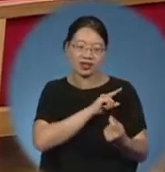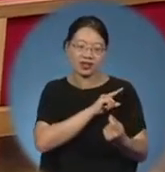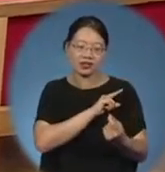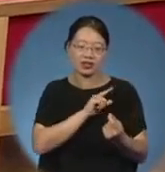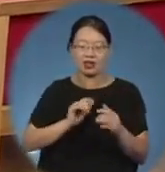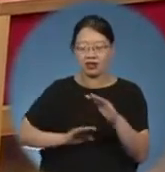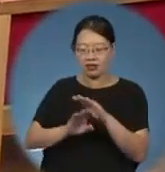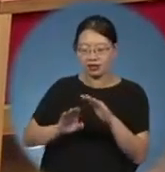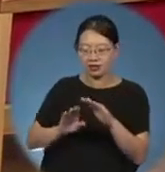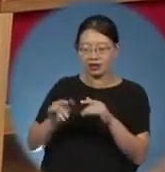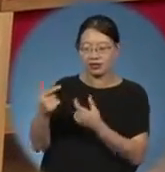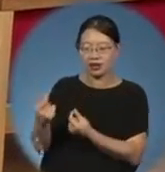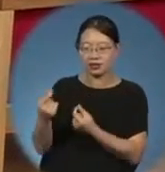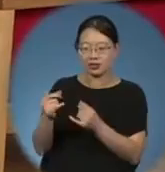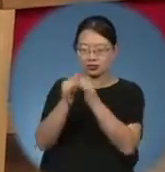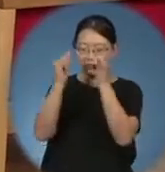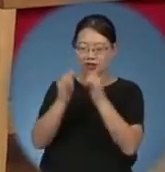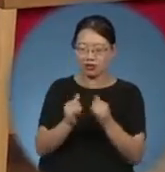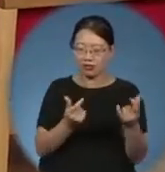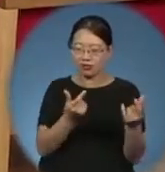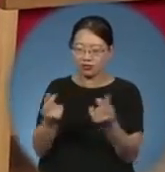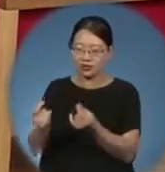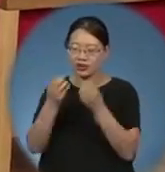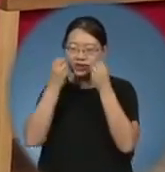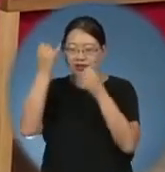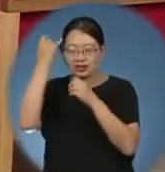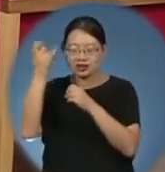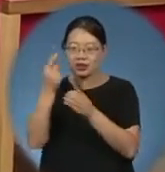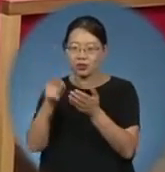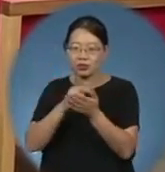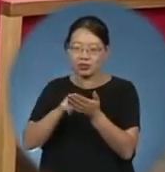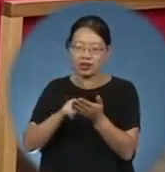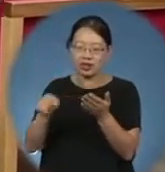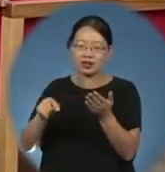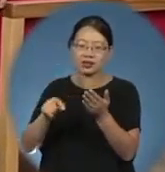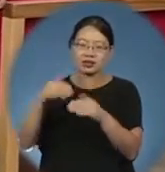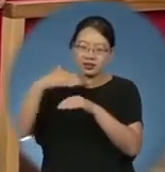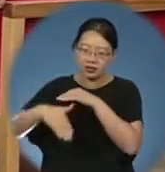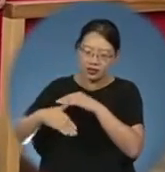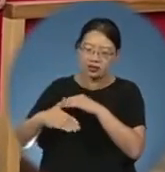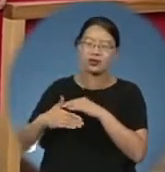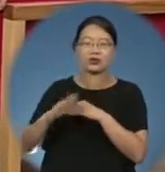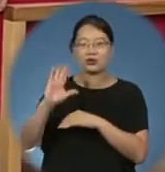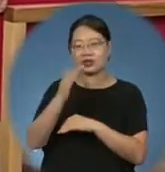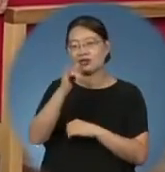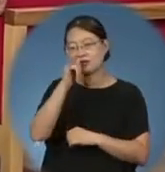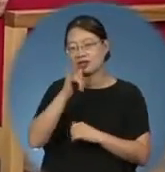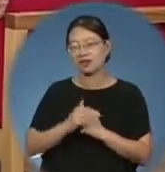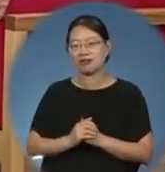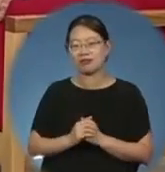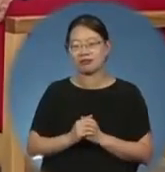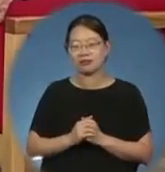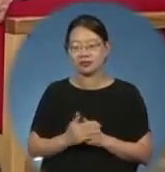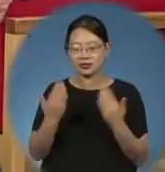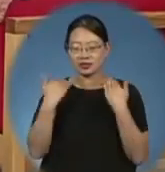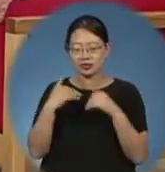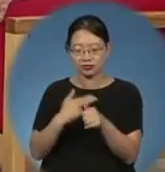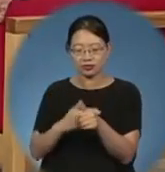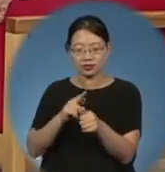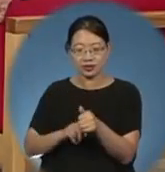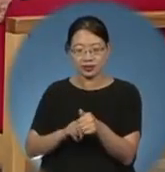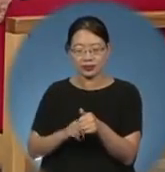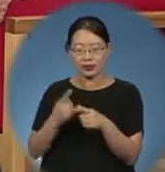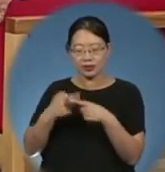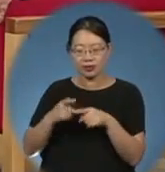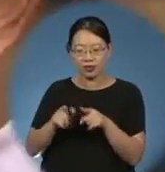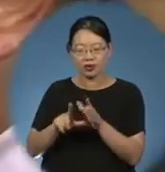쓰는 그렇고 사회 전체가 그런 창의성을 보상하는 체계로 되어 있습니다 그러니까 학교 선생님도